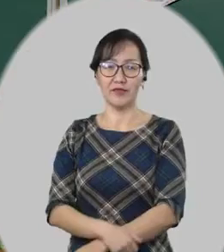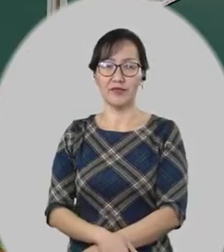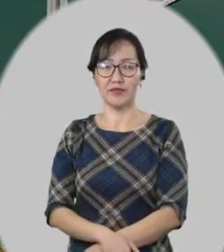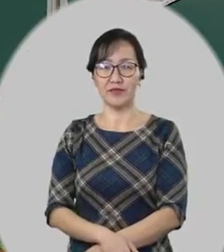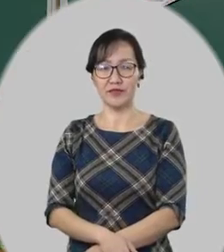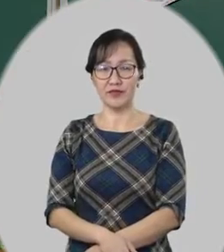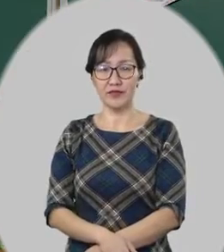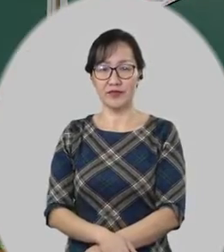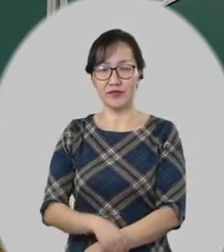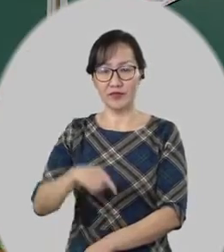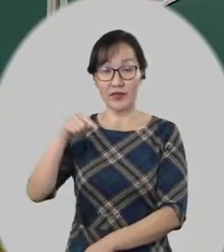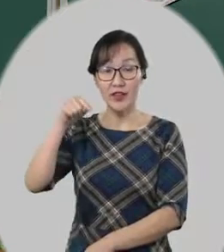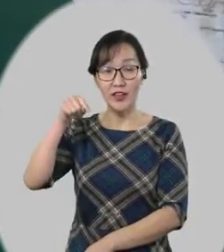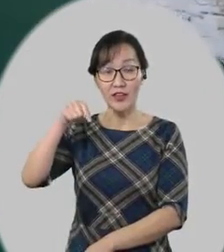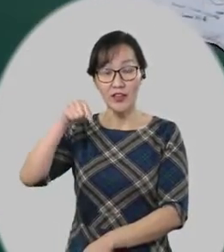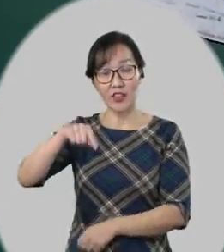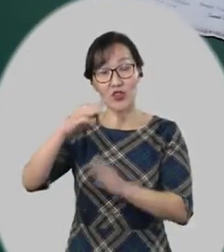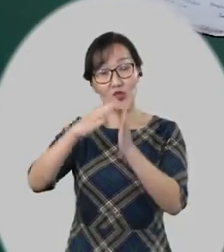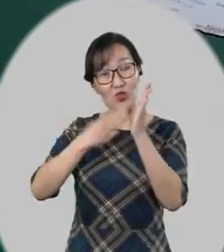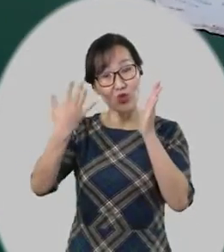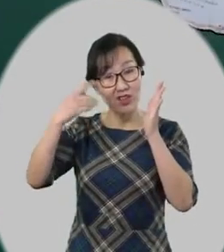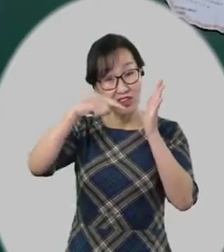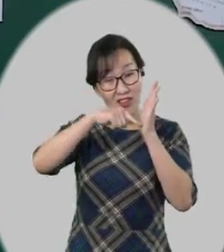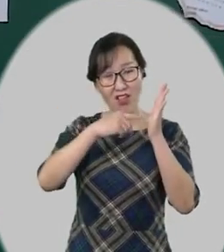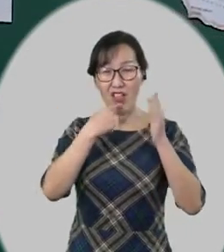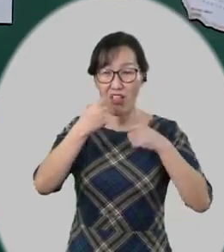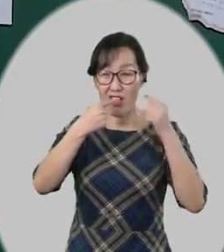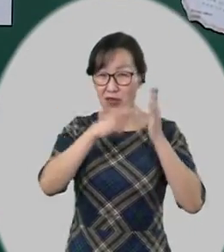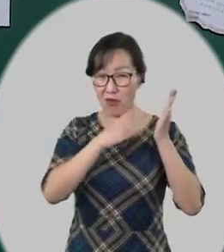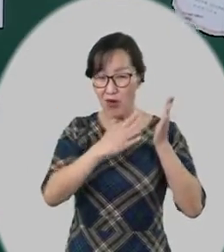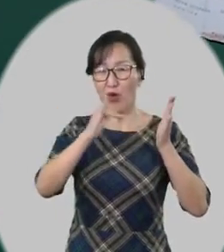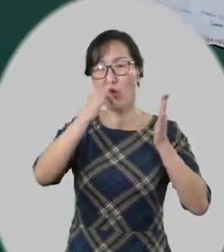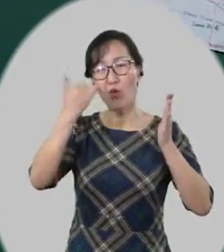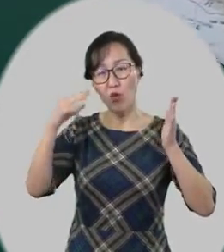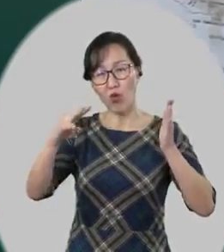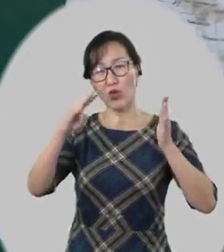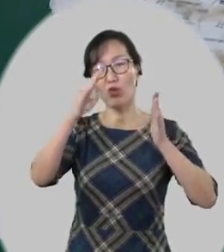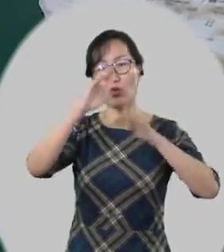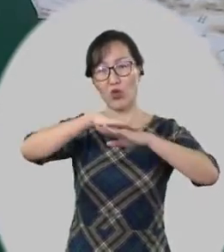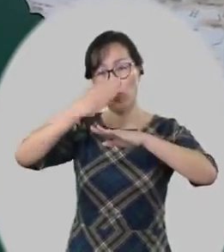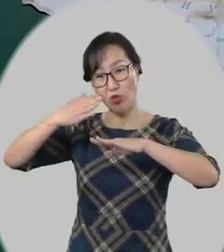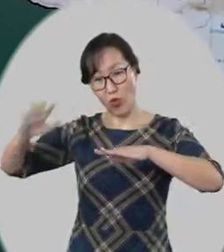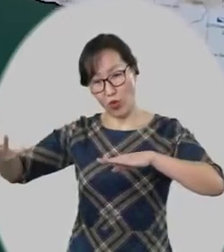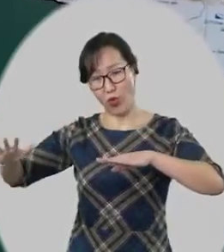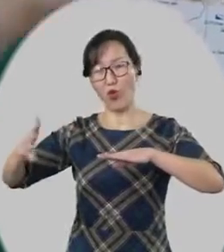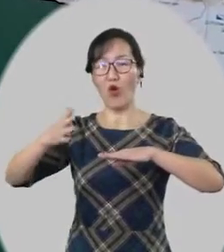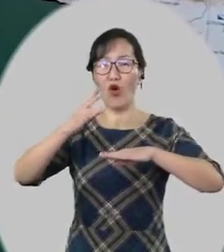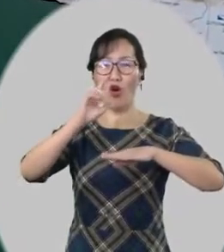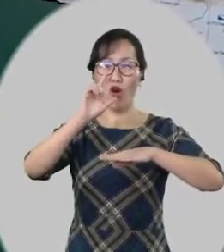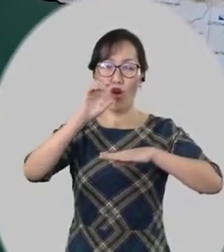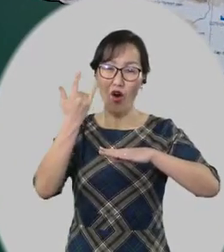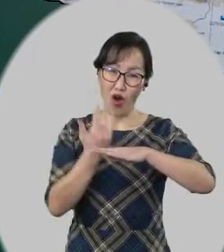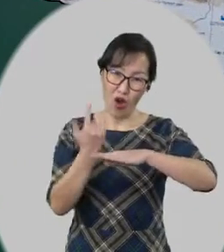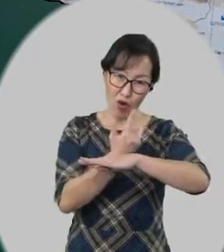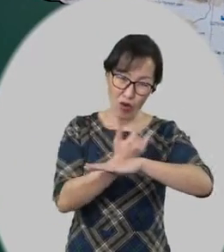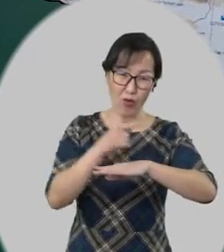За, тэгвэл энэ шүлэгт гарж байгаа уул нурууд, гол мөрөн, говь маань Монгол орны